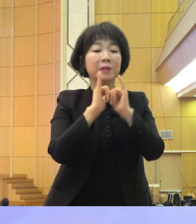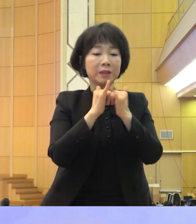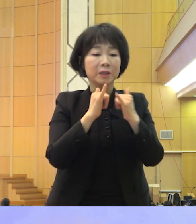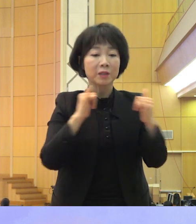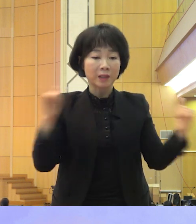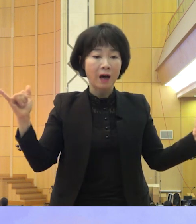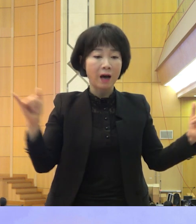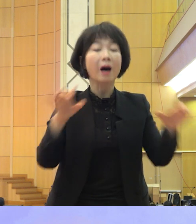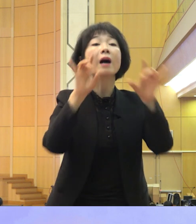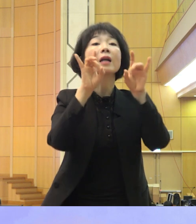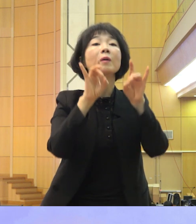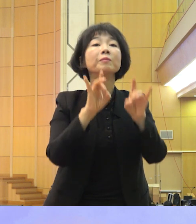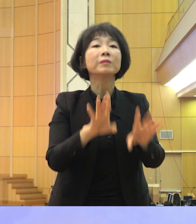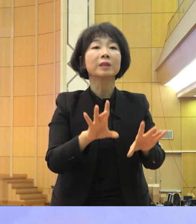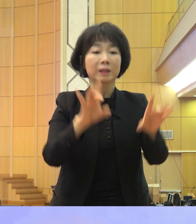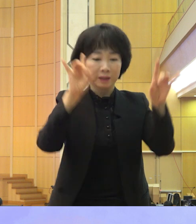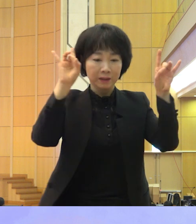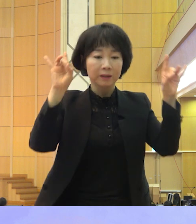믿는